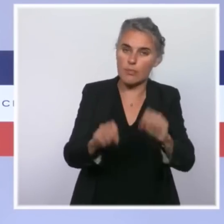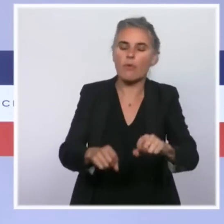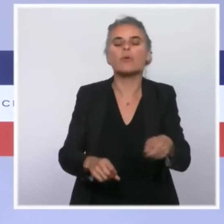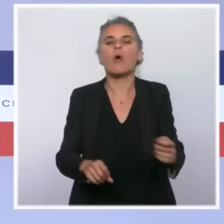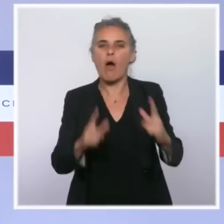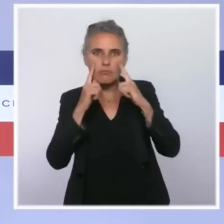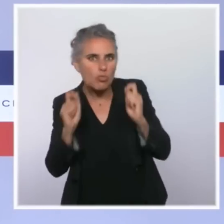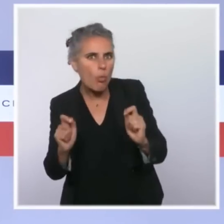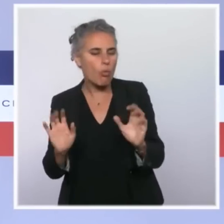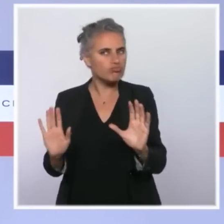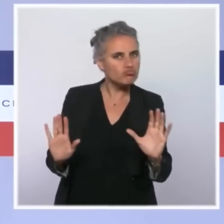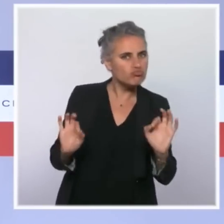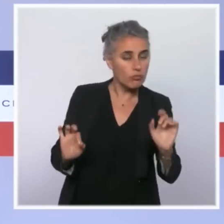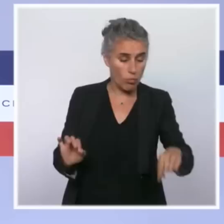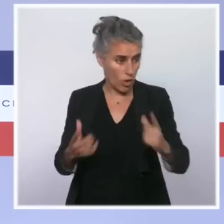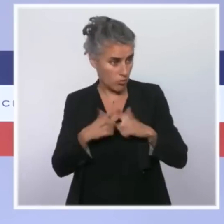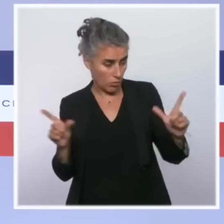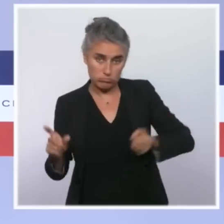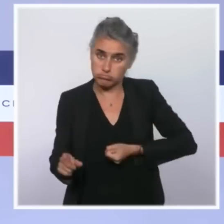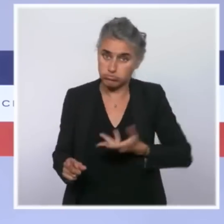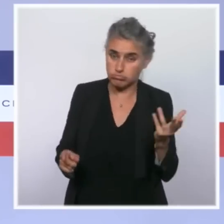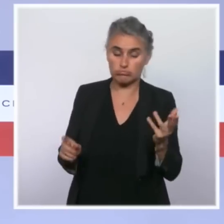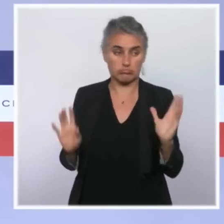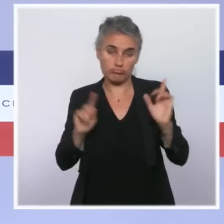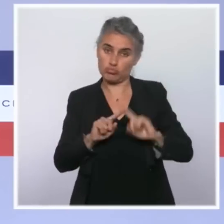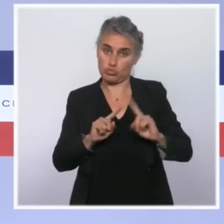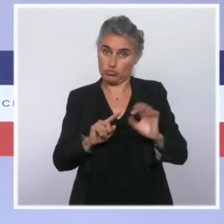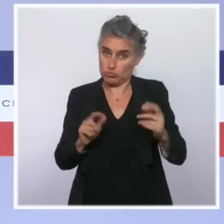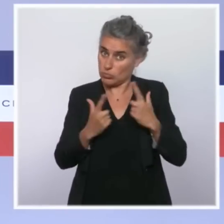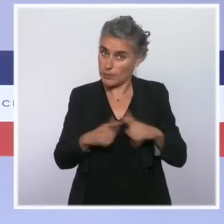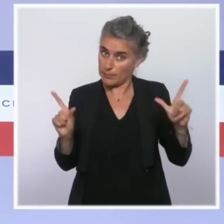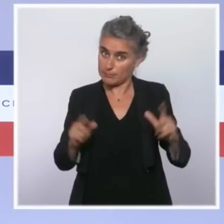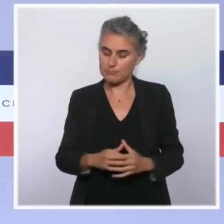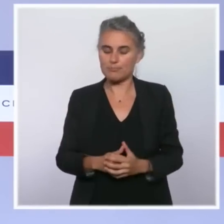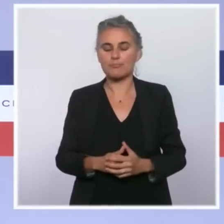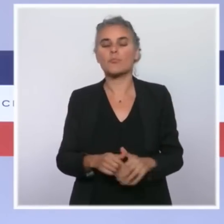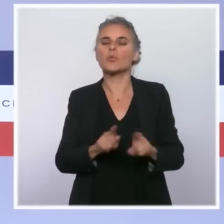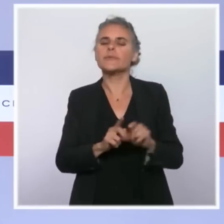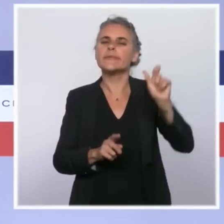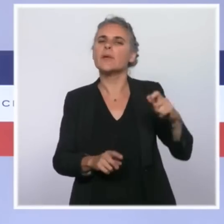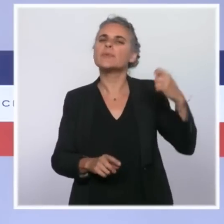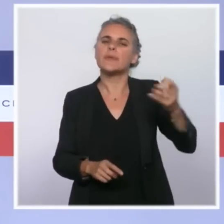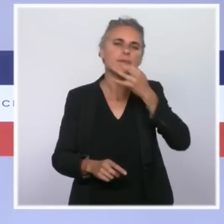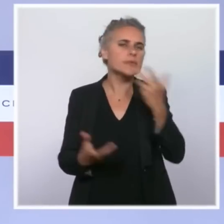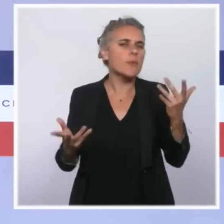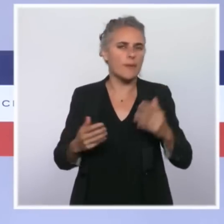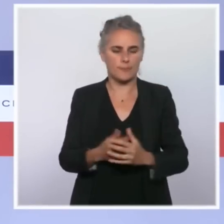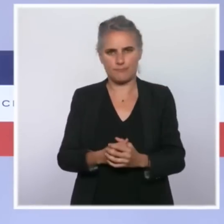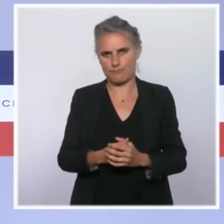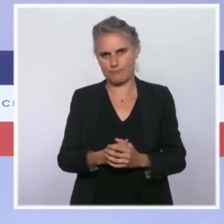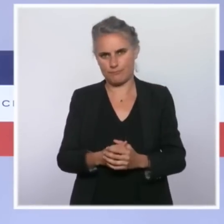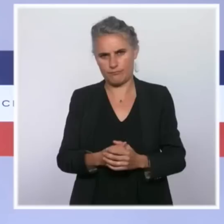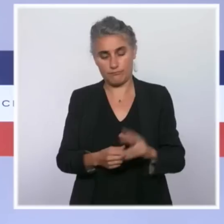attention, mais on est totalement libre de le faire. Le président de la République a aussi rappelé que rien ne justifie